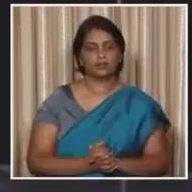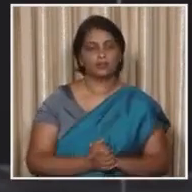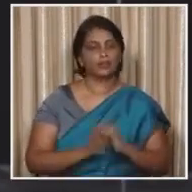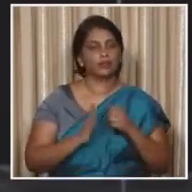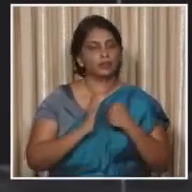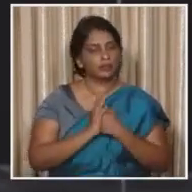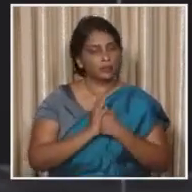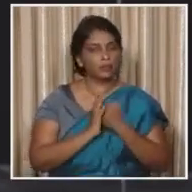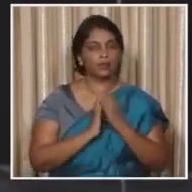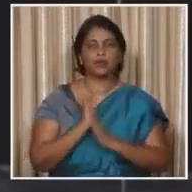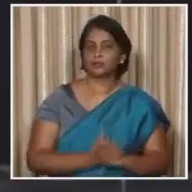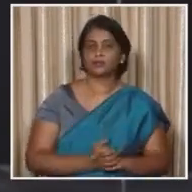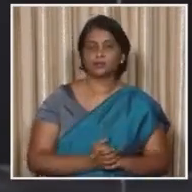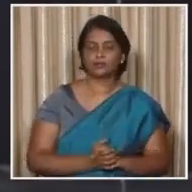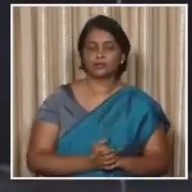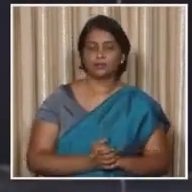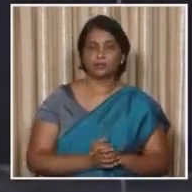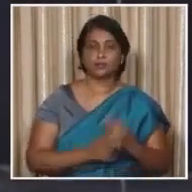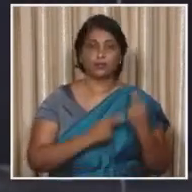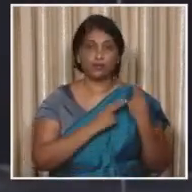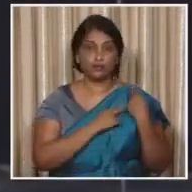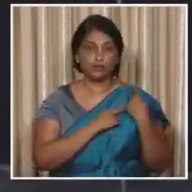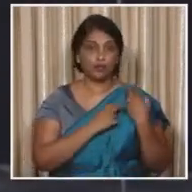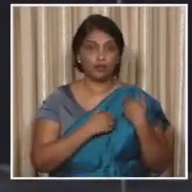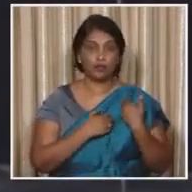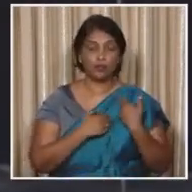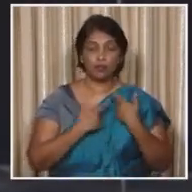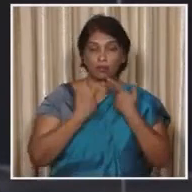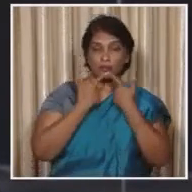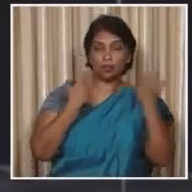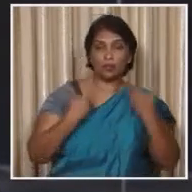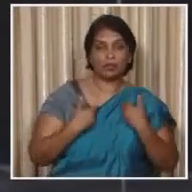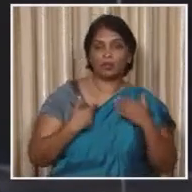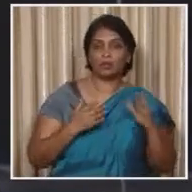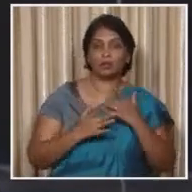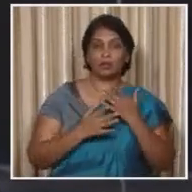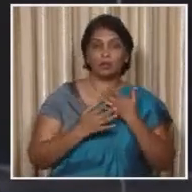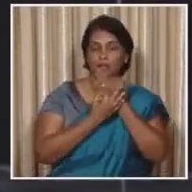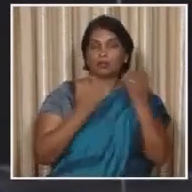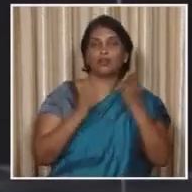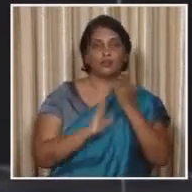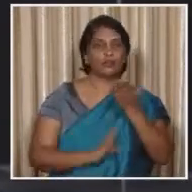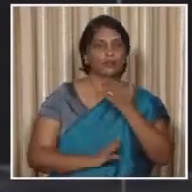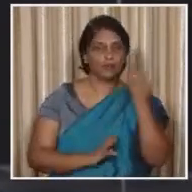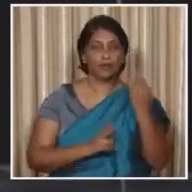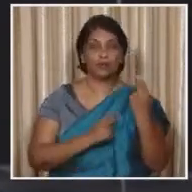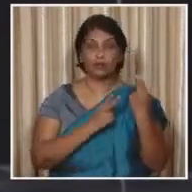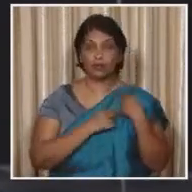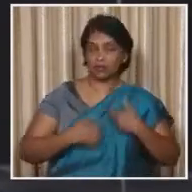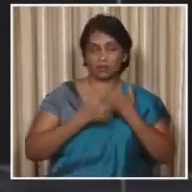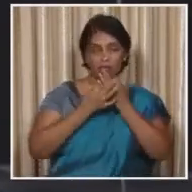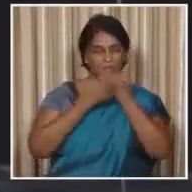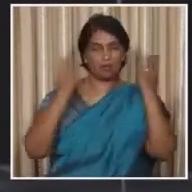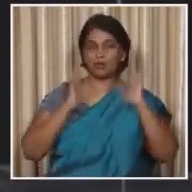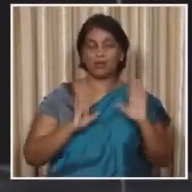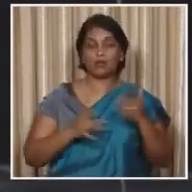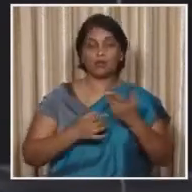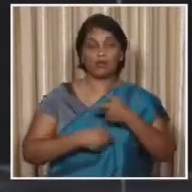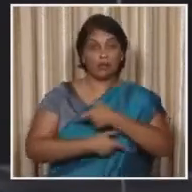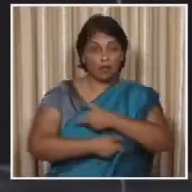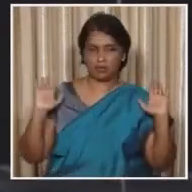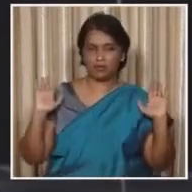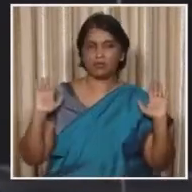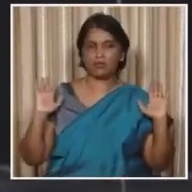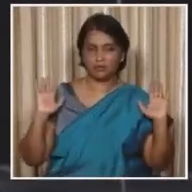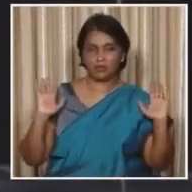ගරු මුලසනාරූඪ මන්ත්‍රීතුමනි තනතුරු තියෙන්නේ අපට බබලෙන නෙවෙයි තනතුර බබලවන්න පුළුවන් වෙන්නුවර තනතුරෙන් බබලෙනවට වඩා තනතුර බබලවන්න